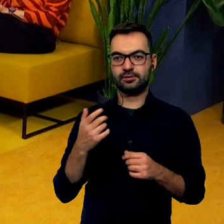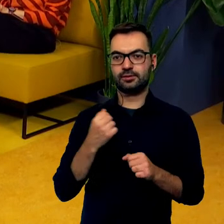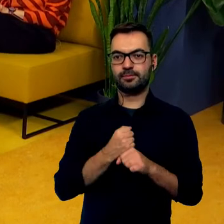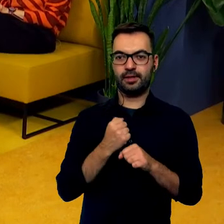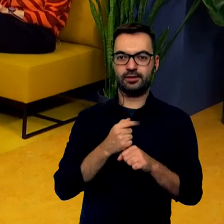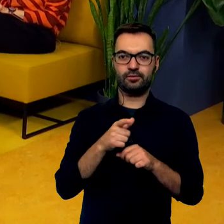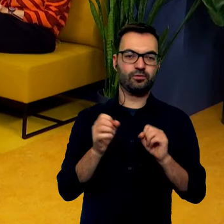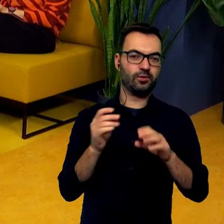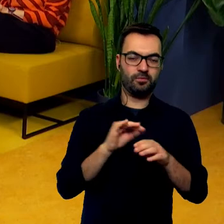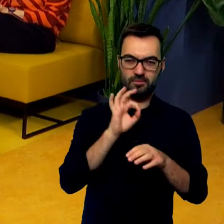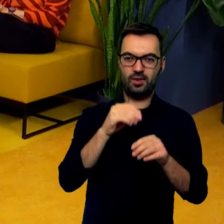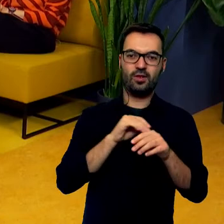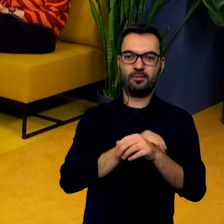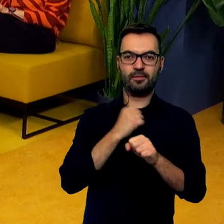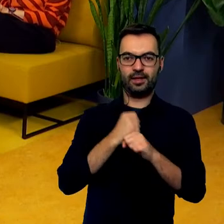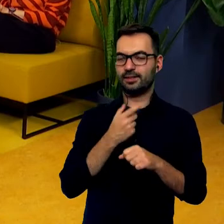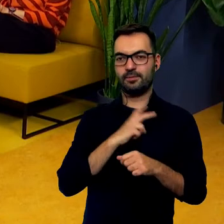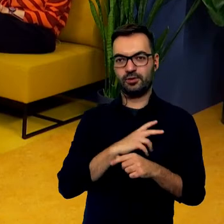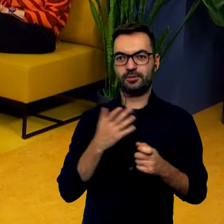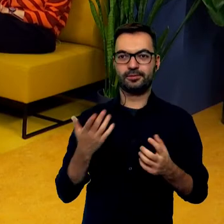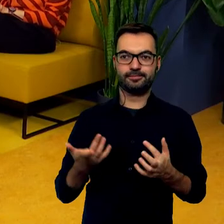pracujesz w taki, a nie inny sposób,